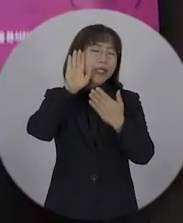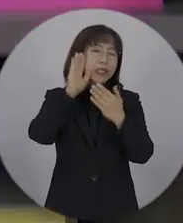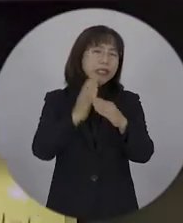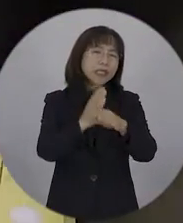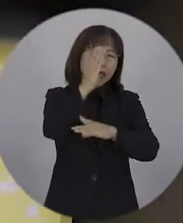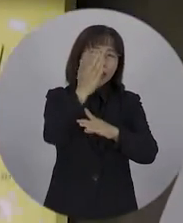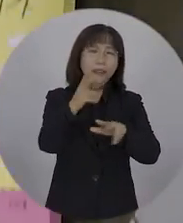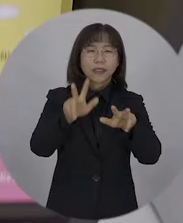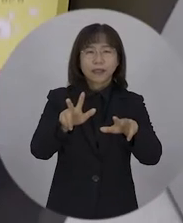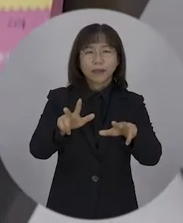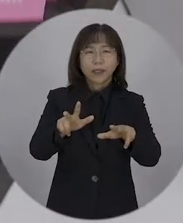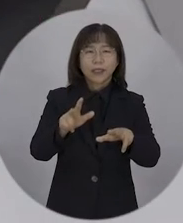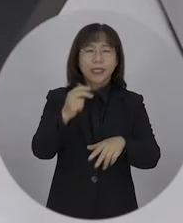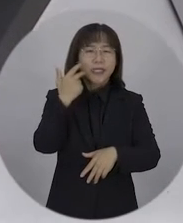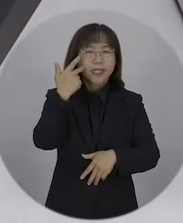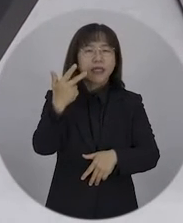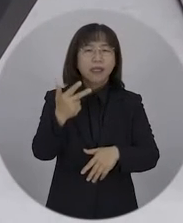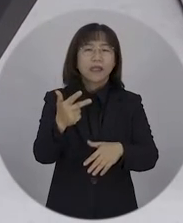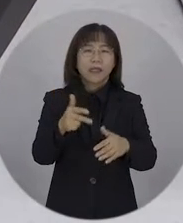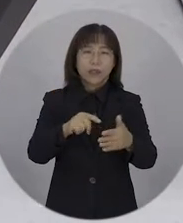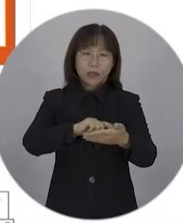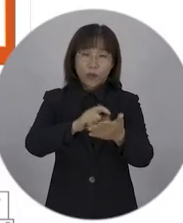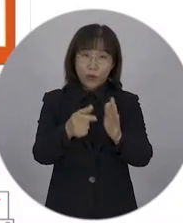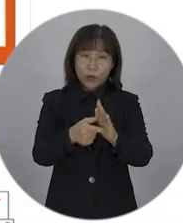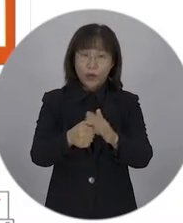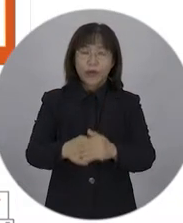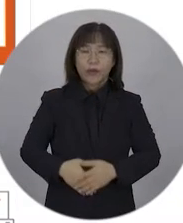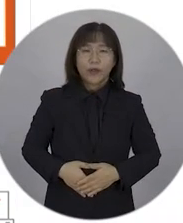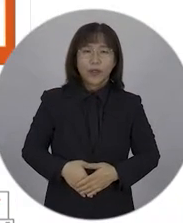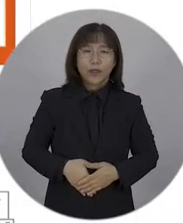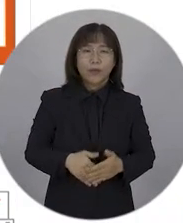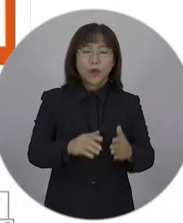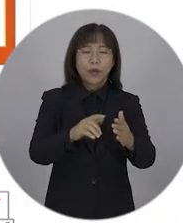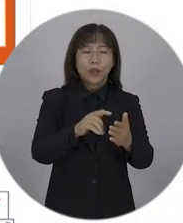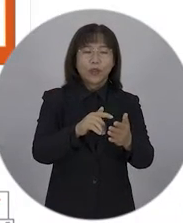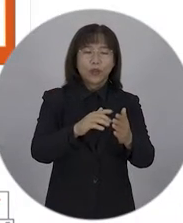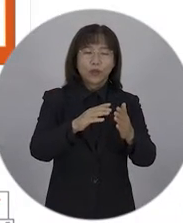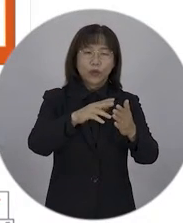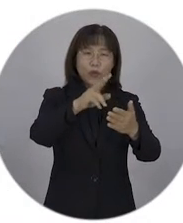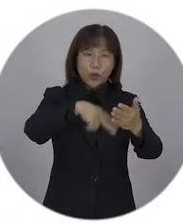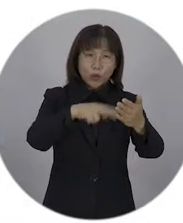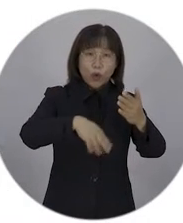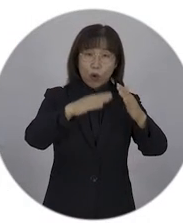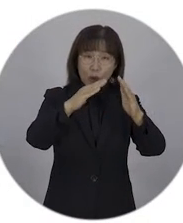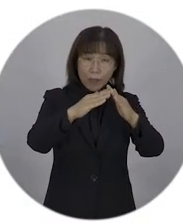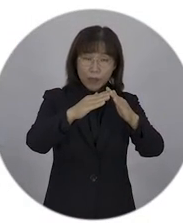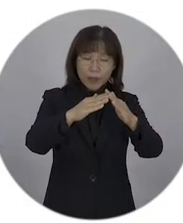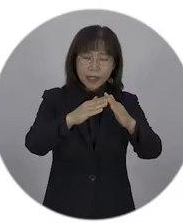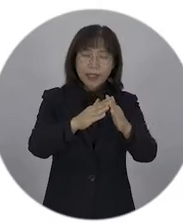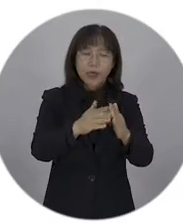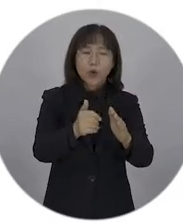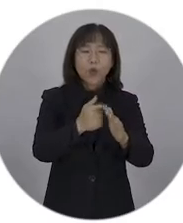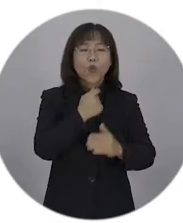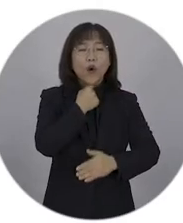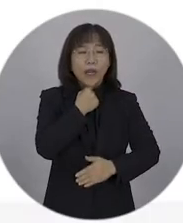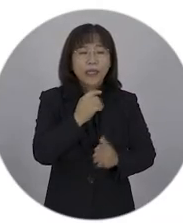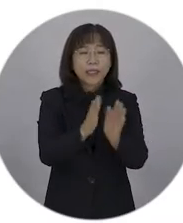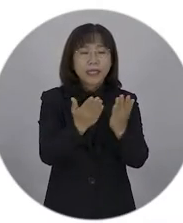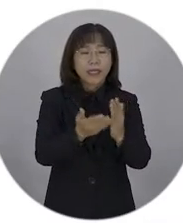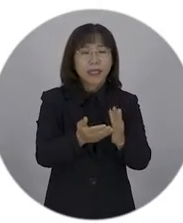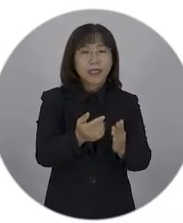대상은 강서구립도서관 통합회원인 강서구민으로 강서구립도서관 누리집을 통해 희망도서를 신청하면